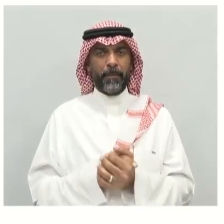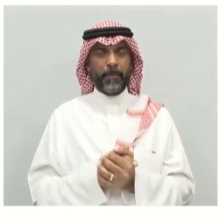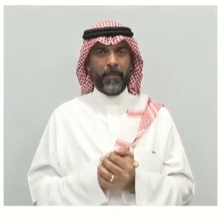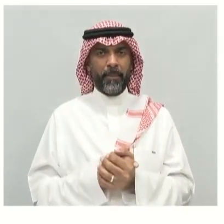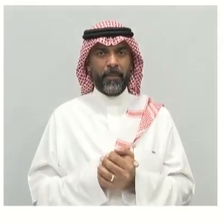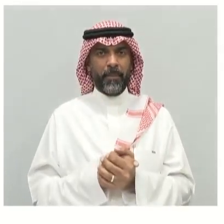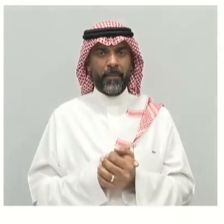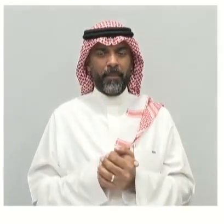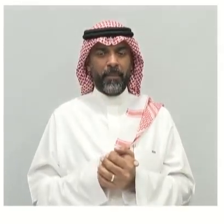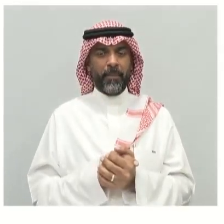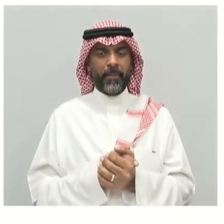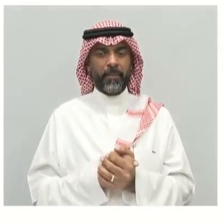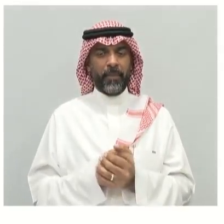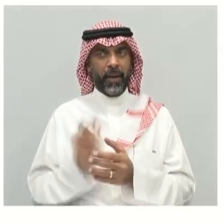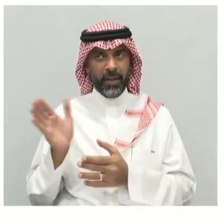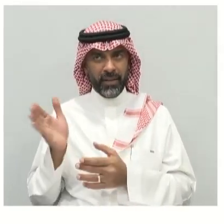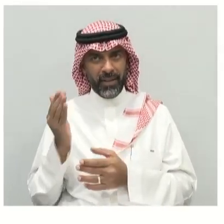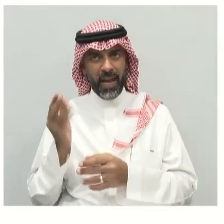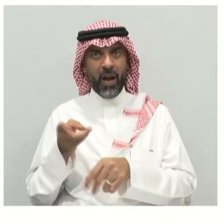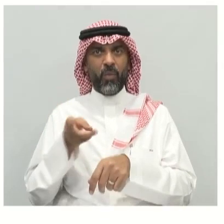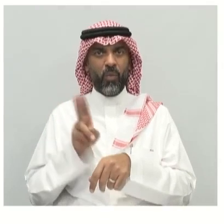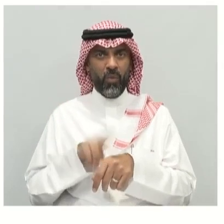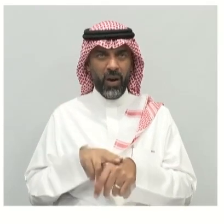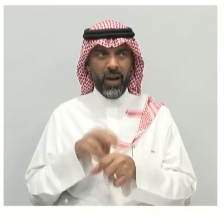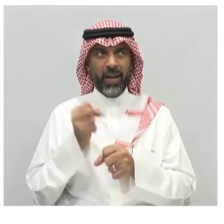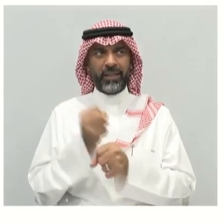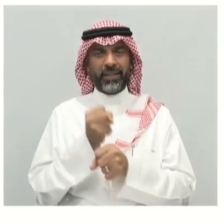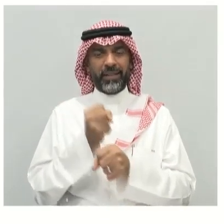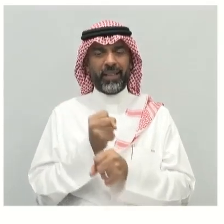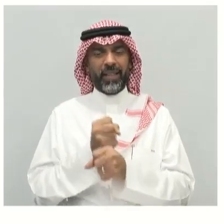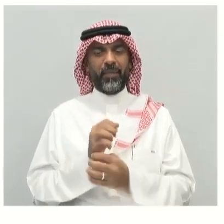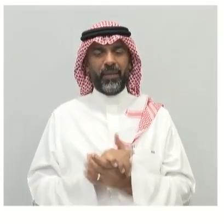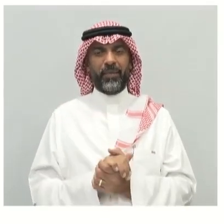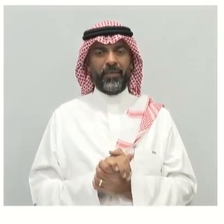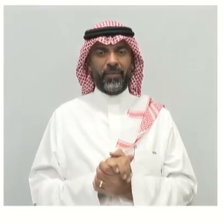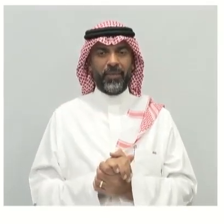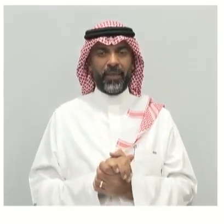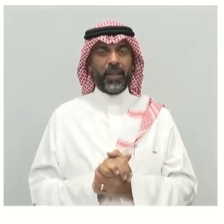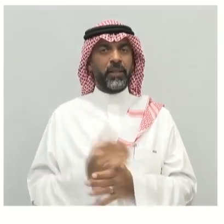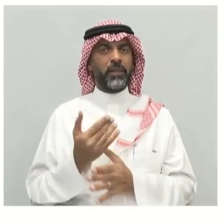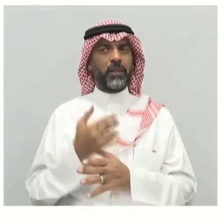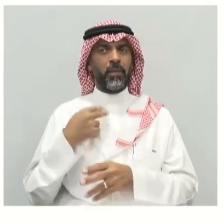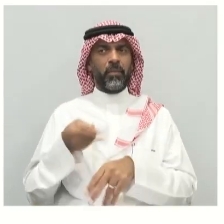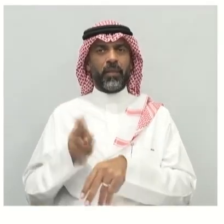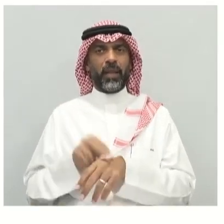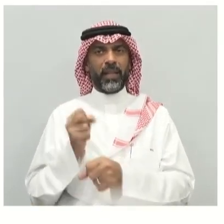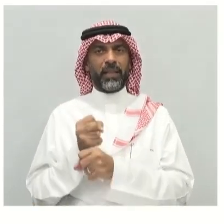اقلام احسنتم من اشياء يعاد استخدامها طيب ليش ي